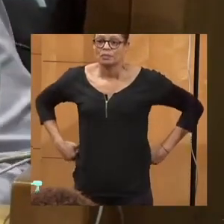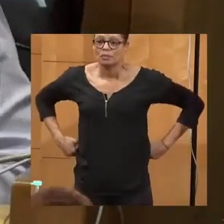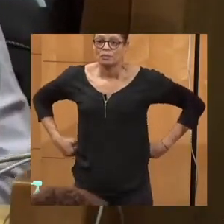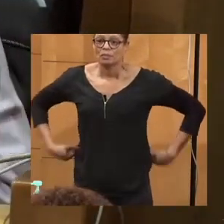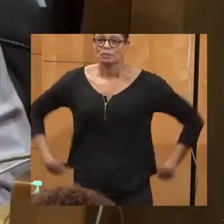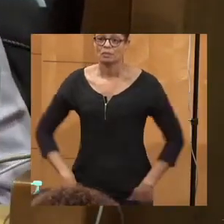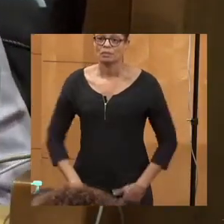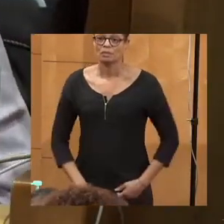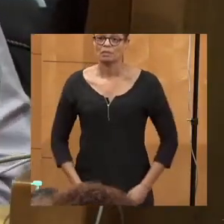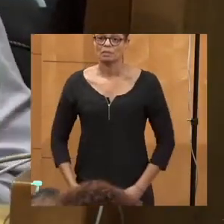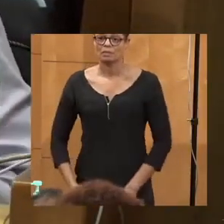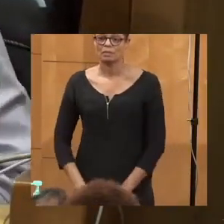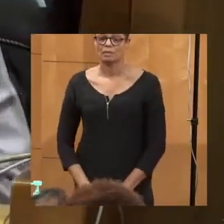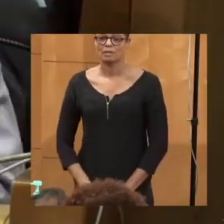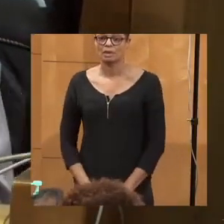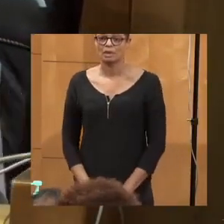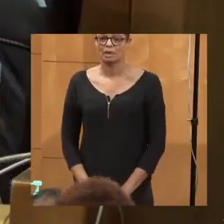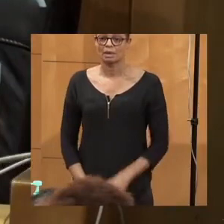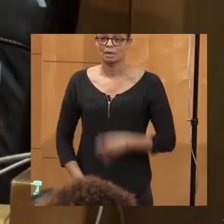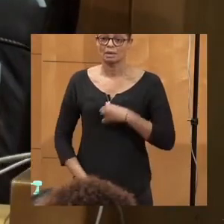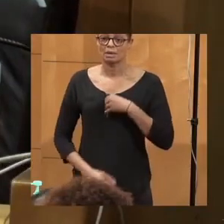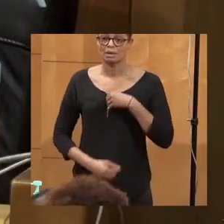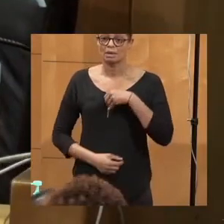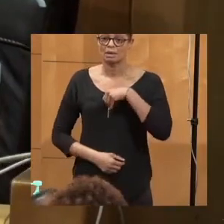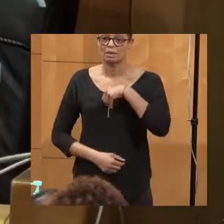Voilà. Vous l'avez, ça va?